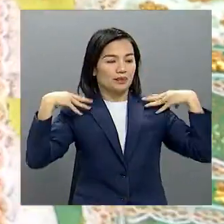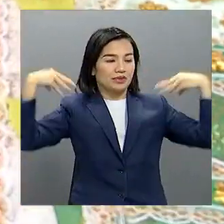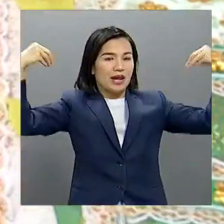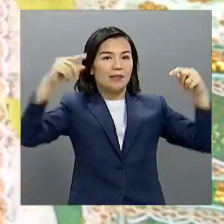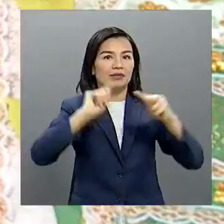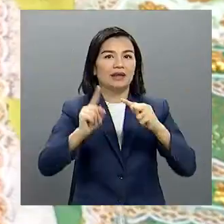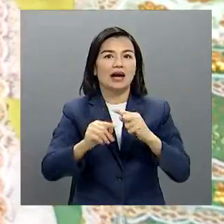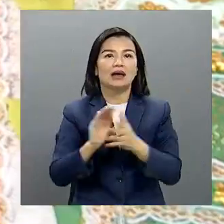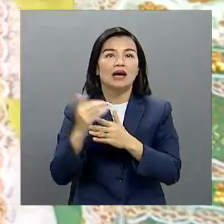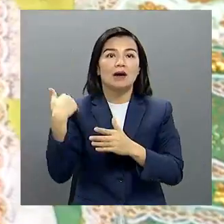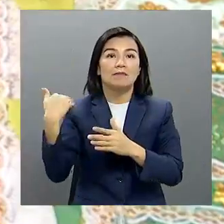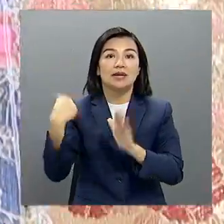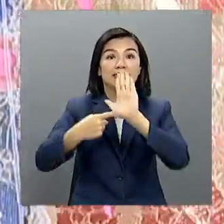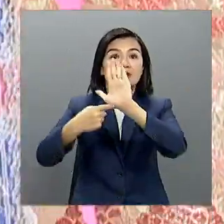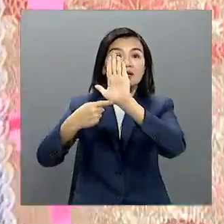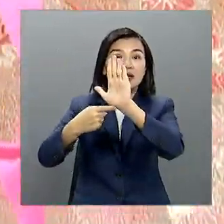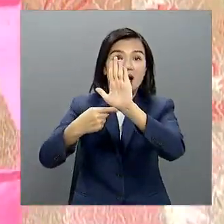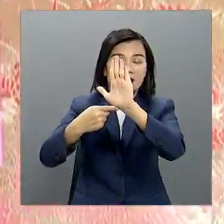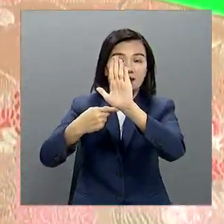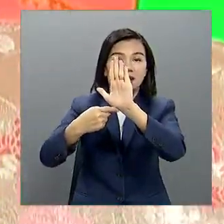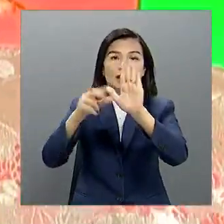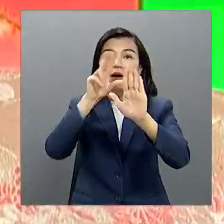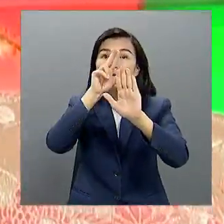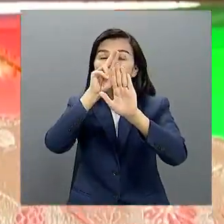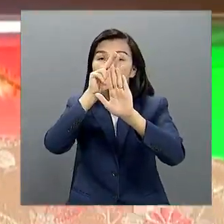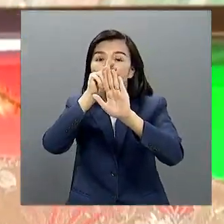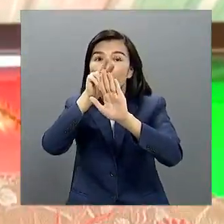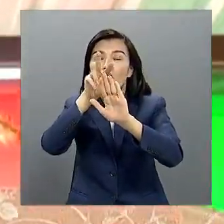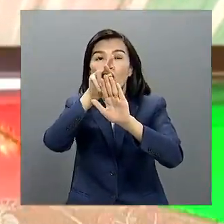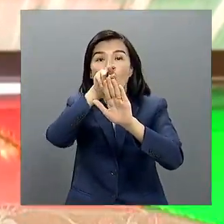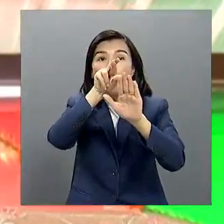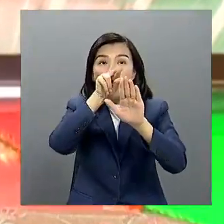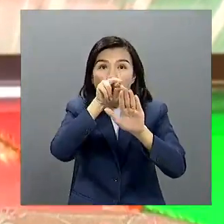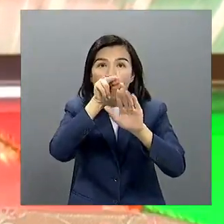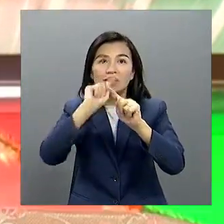คะสัญลักษณ์ของมอญมีหงยืนอยู่แล้วก็จะมีพลอยประจำวันของเจ้าบ้านนั้น